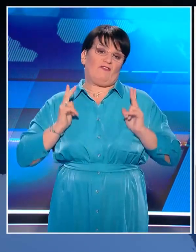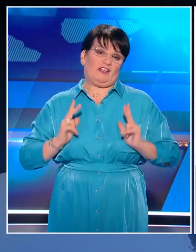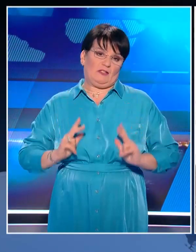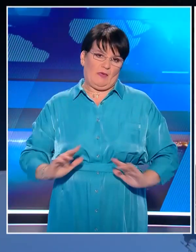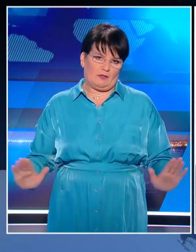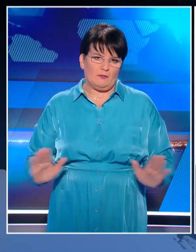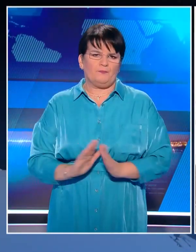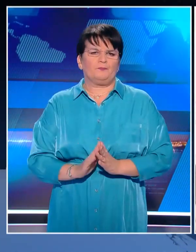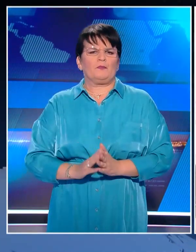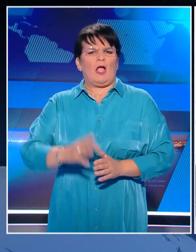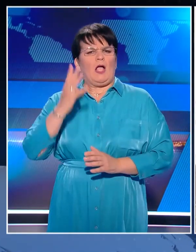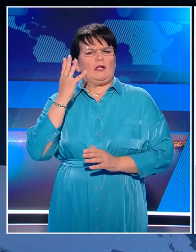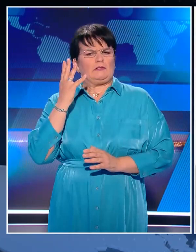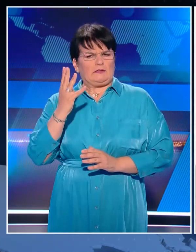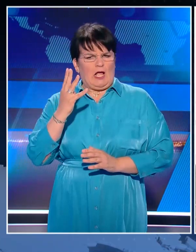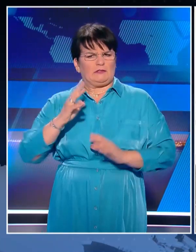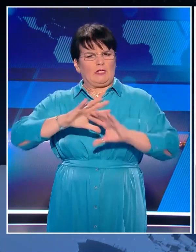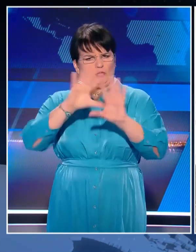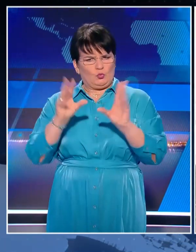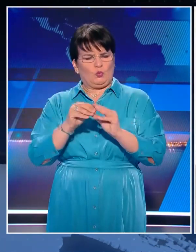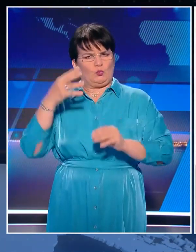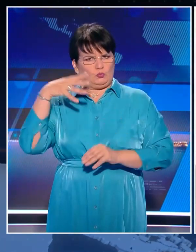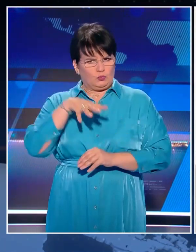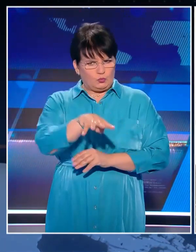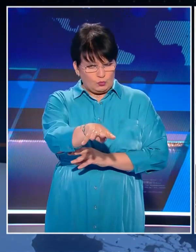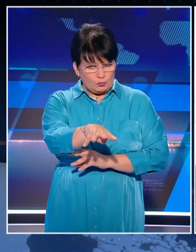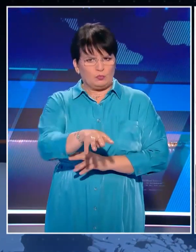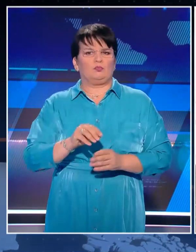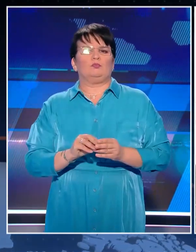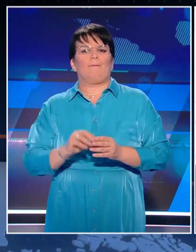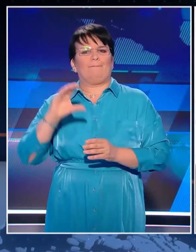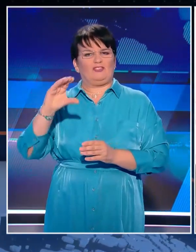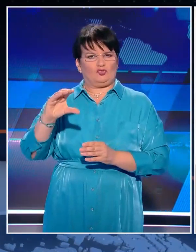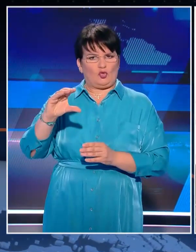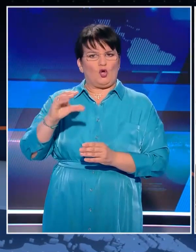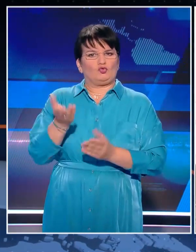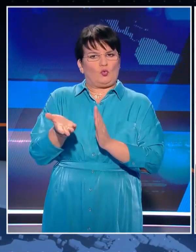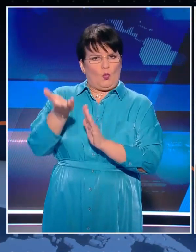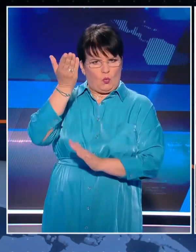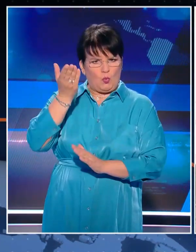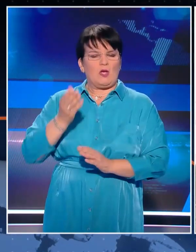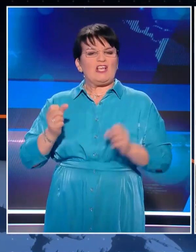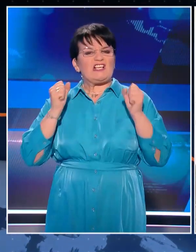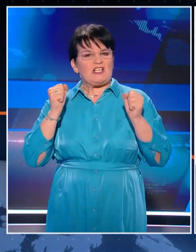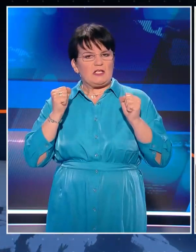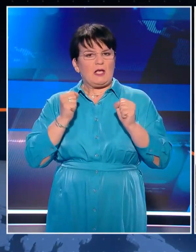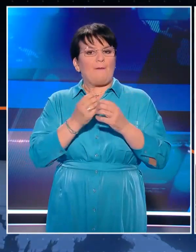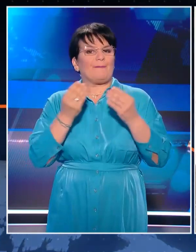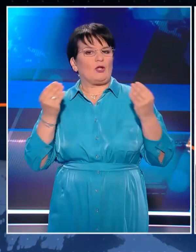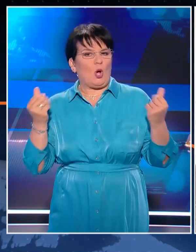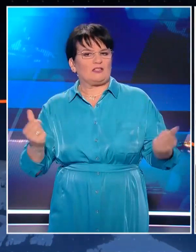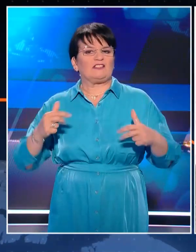Καλά τις τέσσερις γενικές μας κατευθύνσεις, καλύτερη μισθή, καλύτερη δημόσια υγεία, ένα καλύτερο